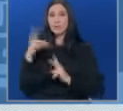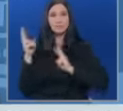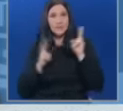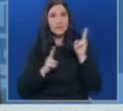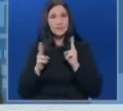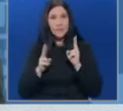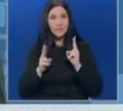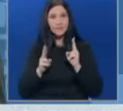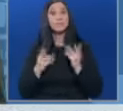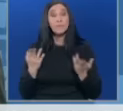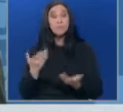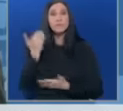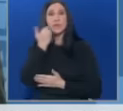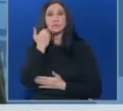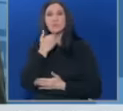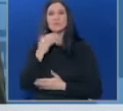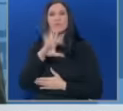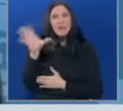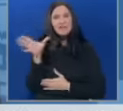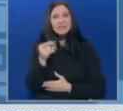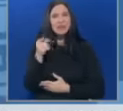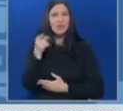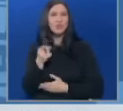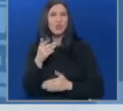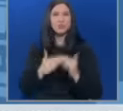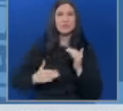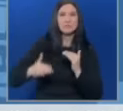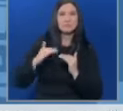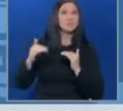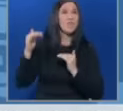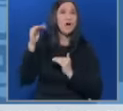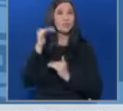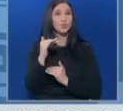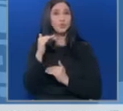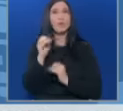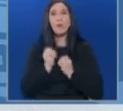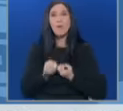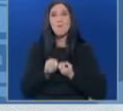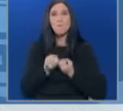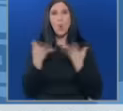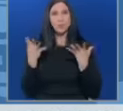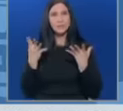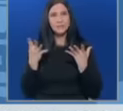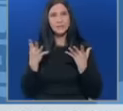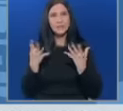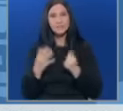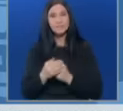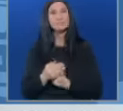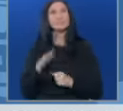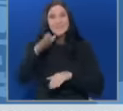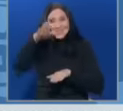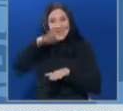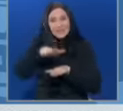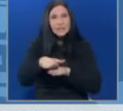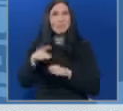ГЕРБ-СДС, е да използваме целия този натрупан импулс, да стъпим